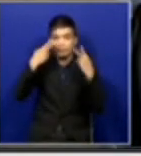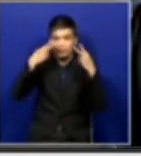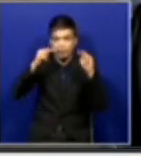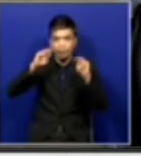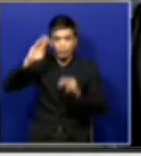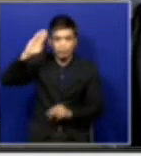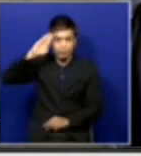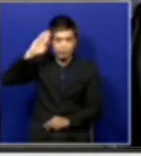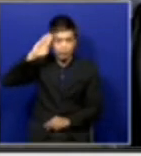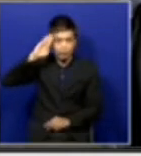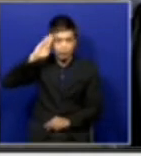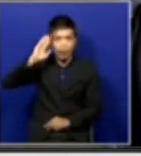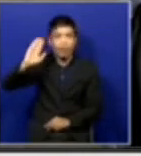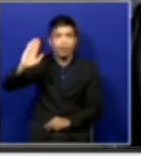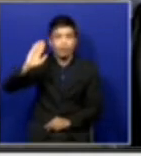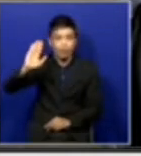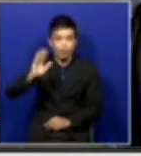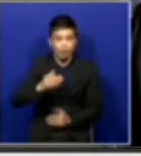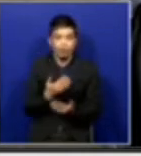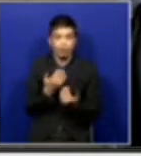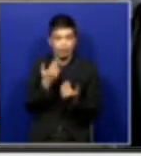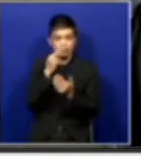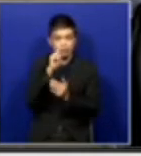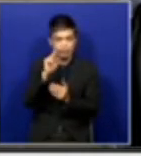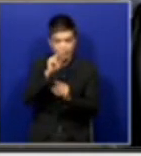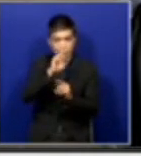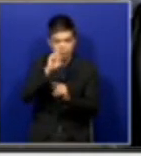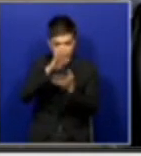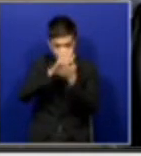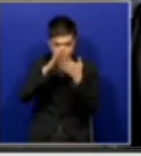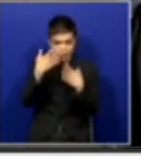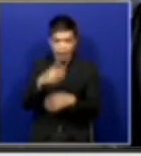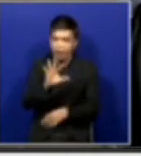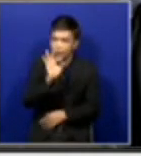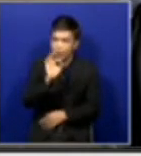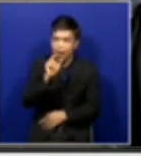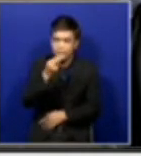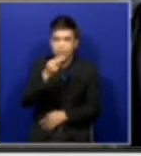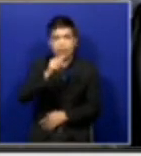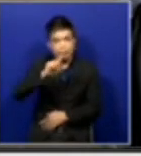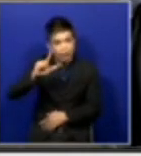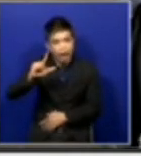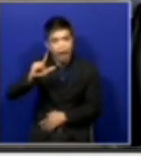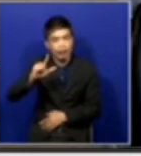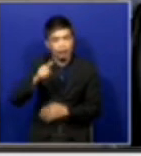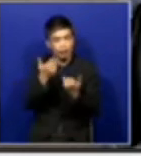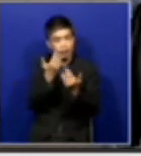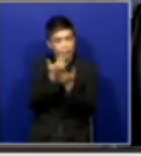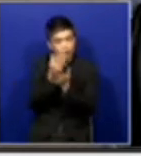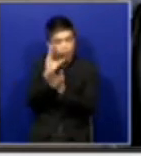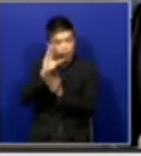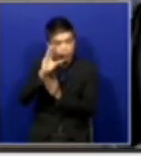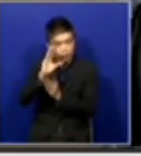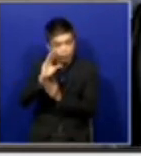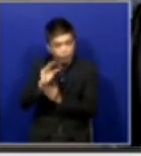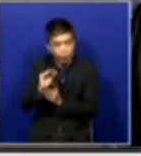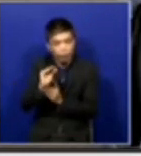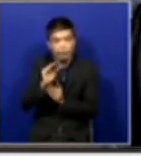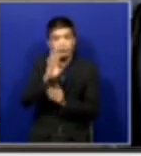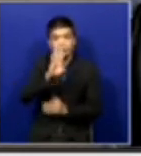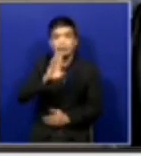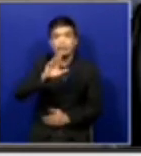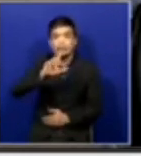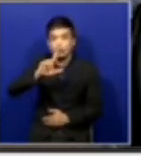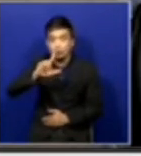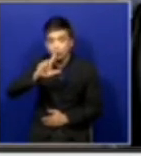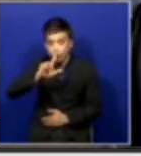ที่ชื่อประยุทธ์เนี่ยท่านเพิ่งใช้ไปหยกๆประมาณ90,000 ล้านอ่ะเหลือ400 กว่าล้านอ่ะเสร็จ